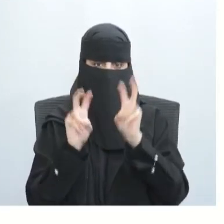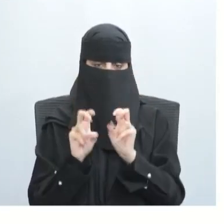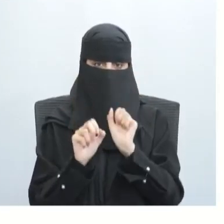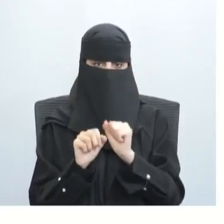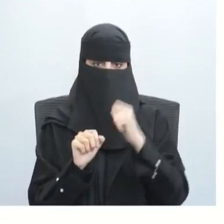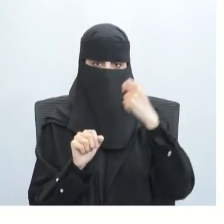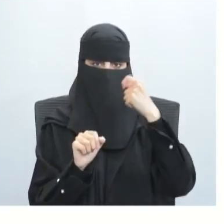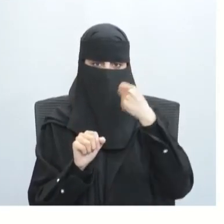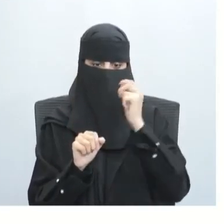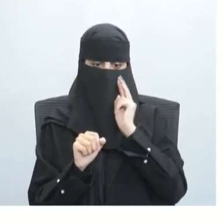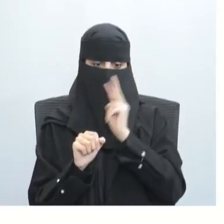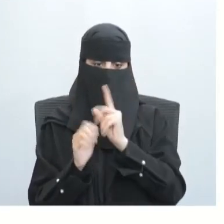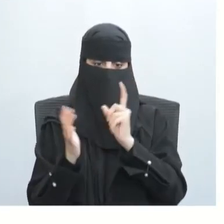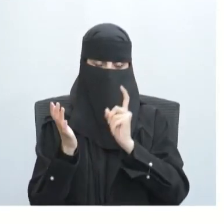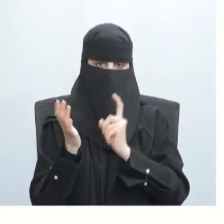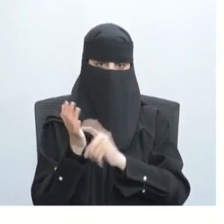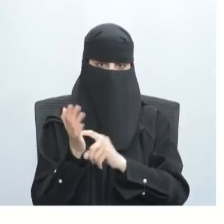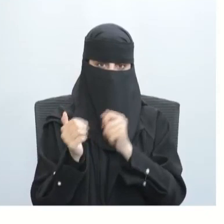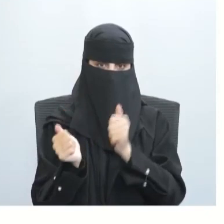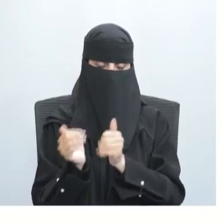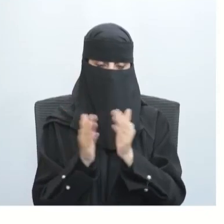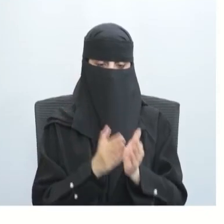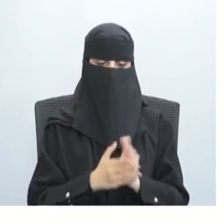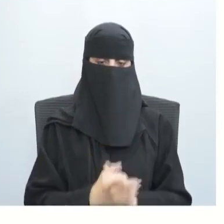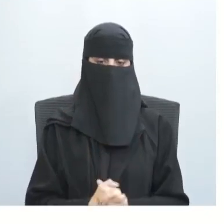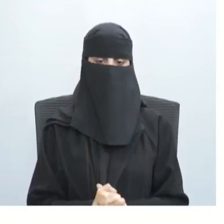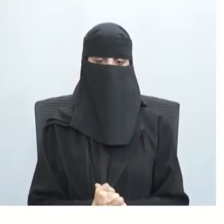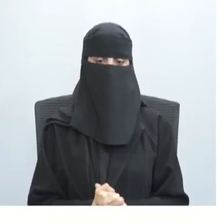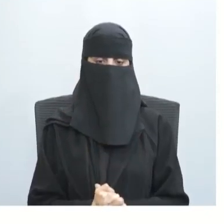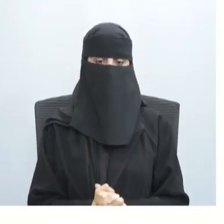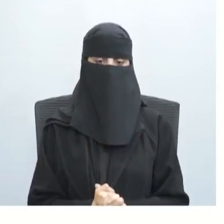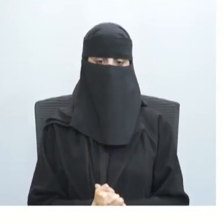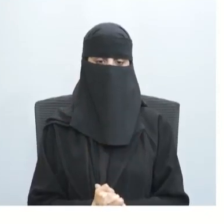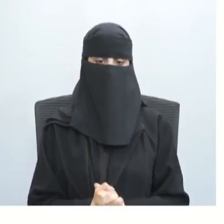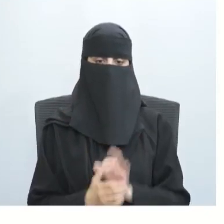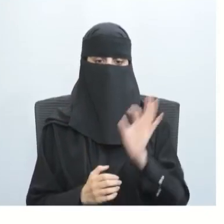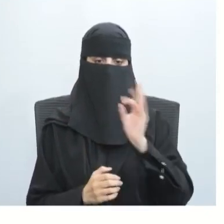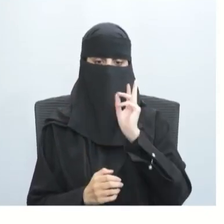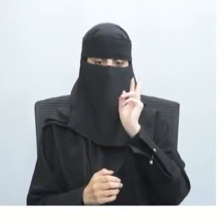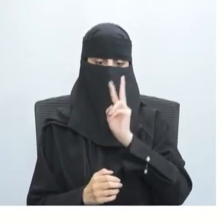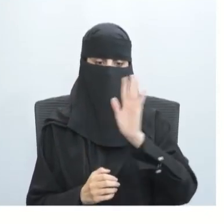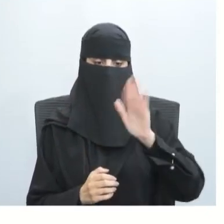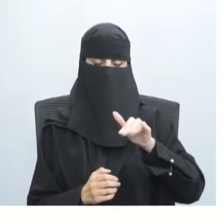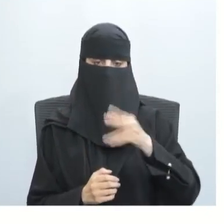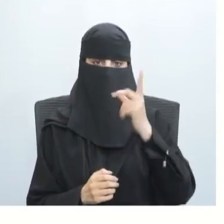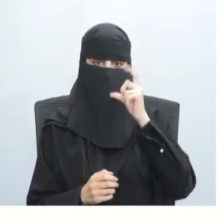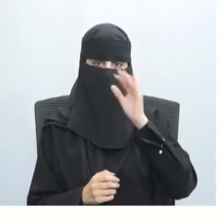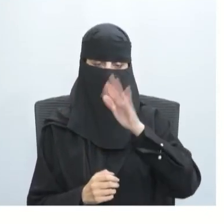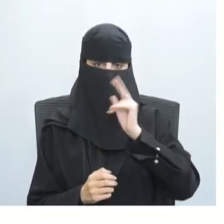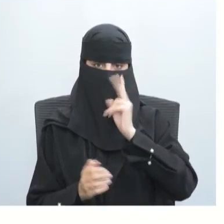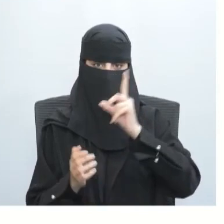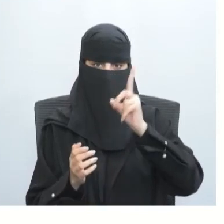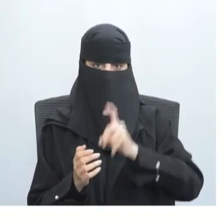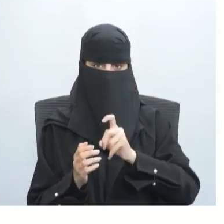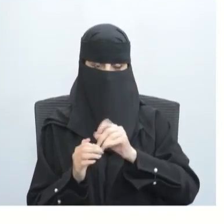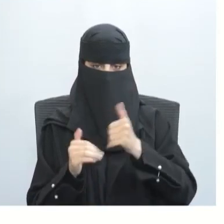الذي نريد تطبيق موازنه التطبيق مرشح الموازنه اللون الابيض وايت بلانس في على سبيل المثال